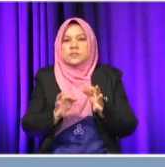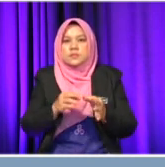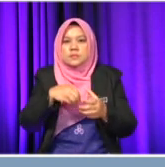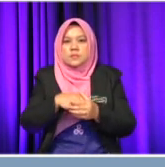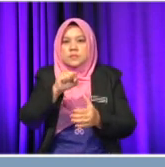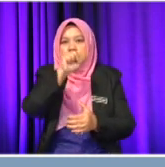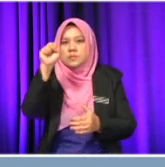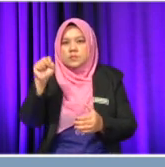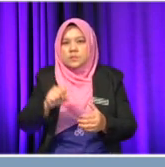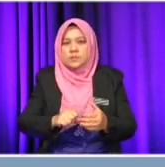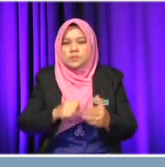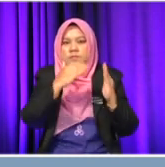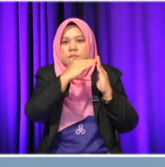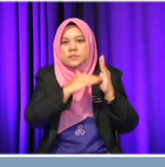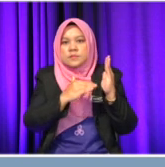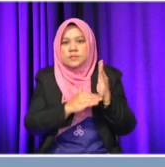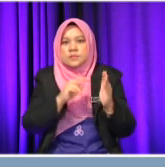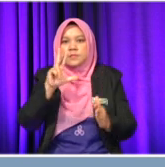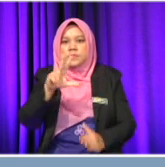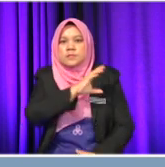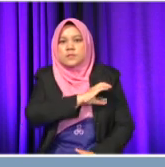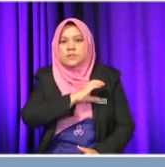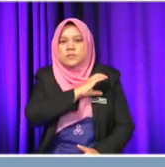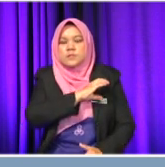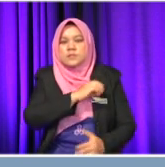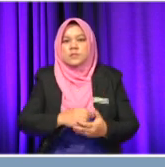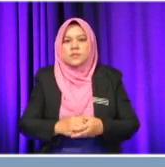Nyatakan tiga ciri-ciri